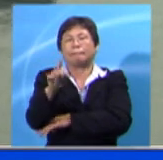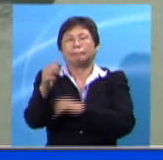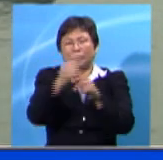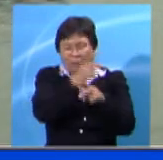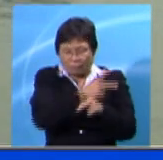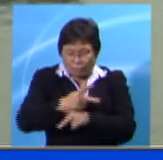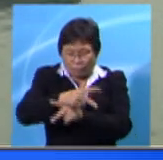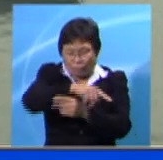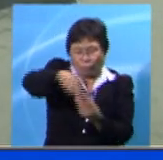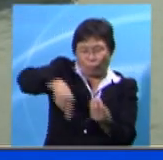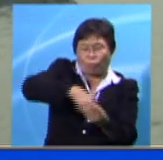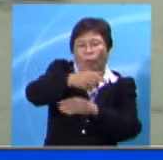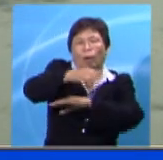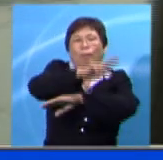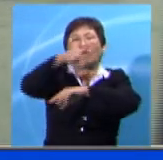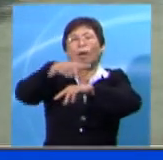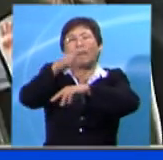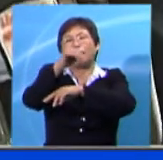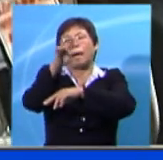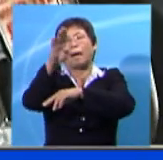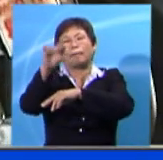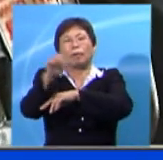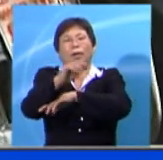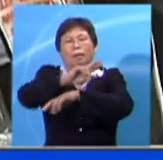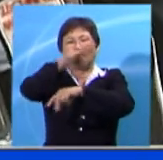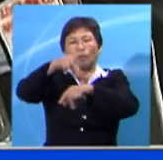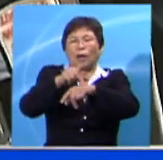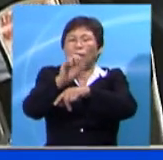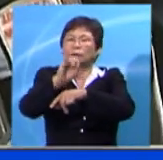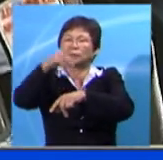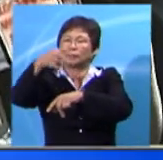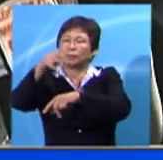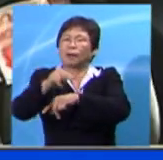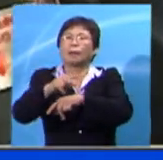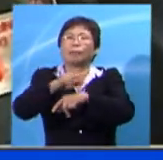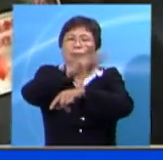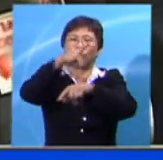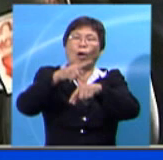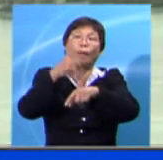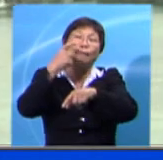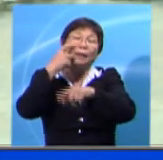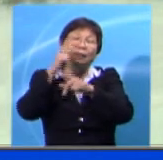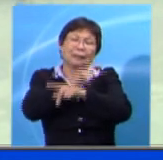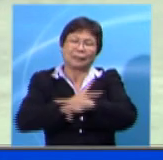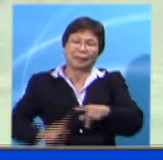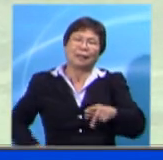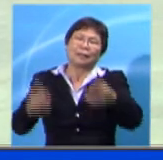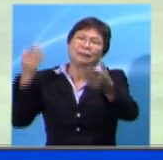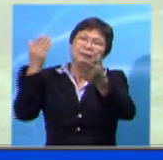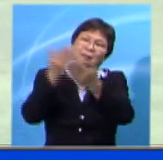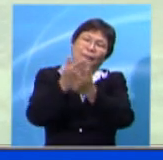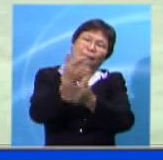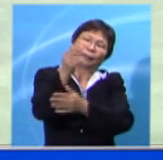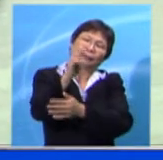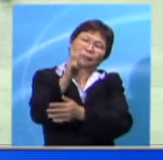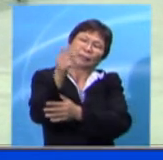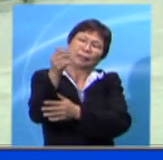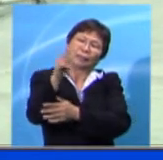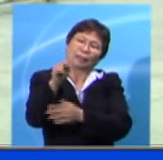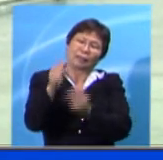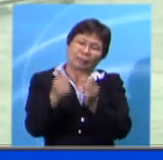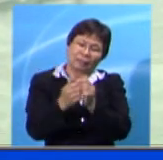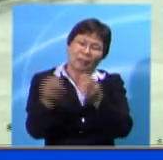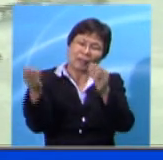rondaan sekitar pulau mabul pulau kapalai Pulau Sipadan Pulau mataking daerah Lahat Datu sehingga ke Sandakan malah dengan